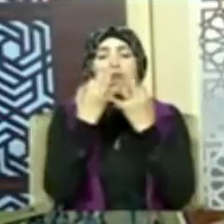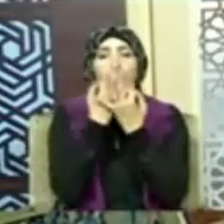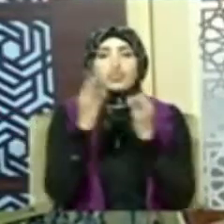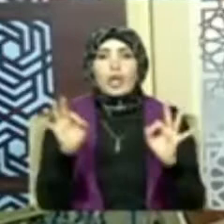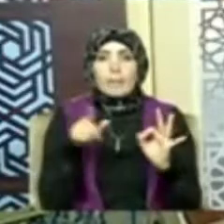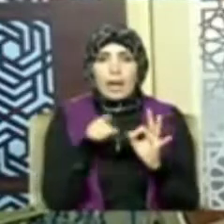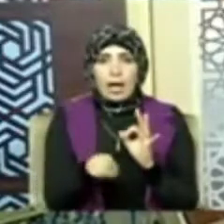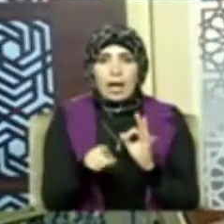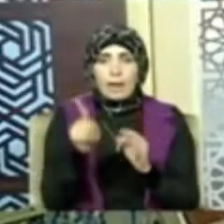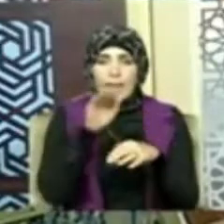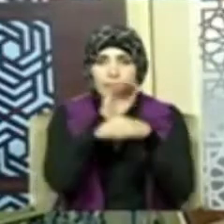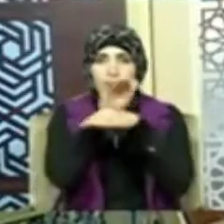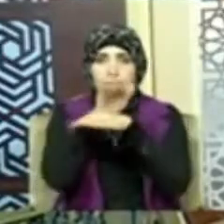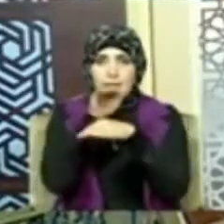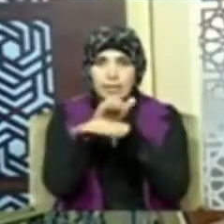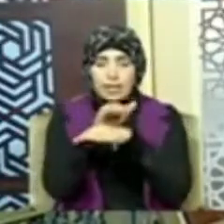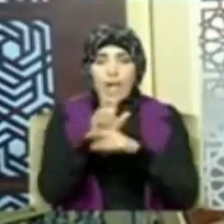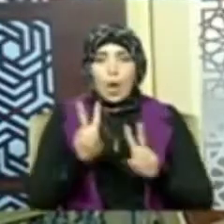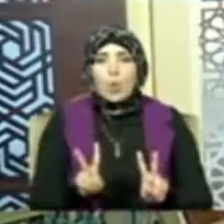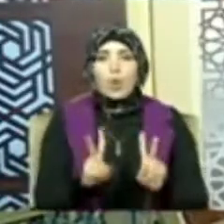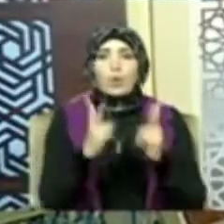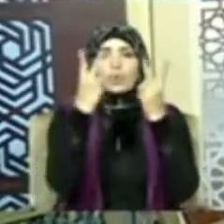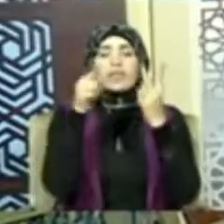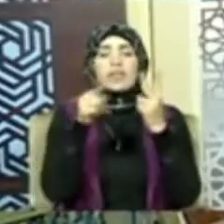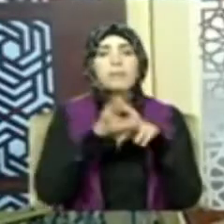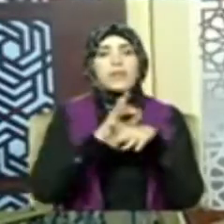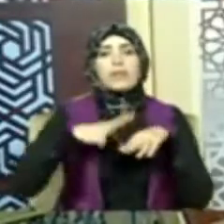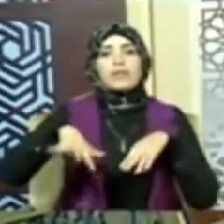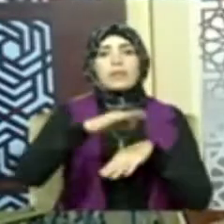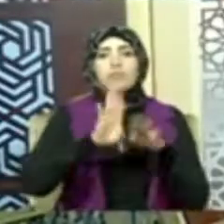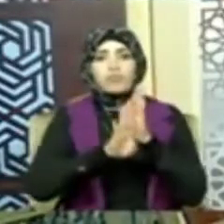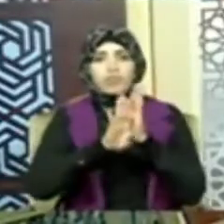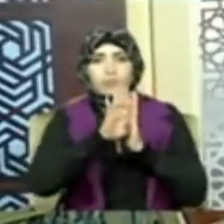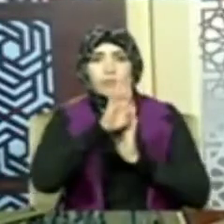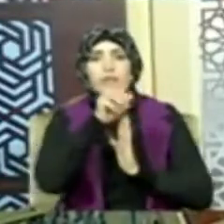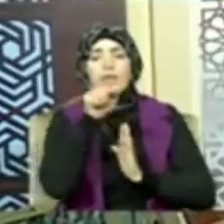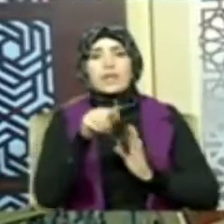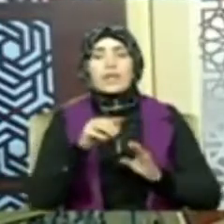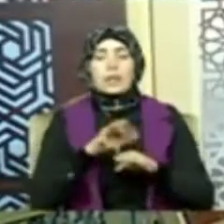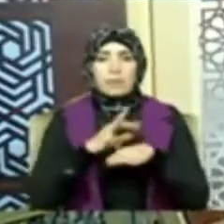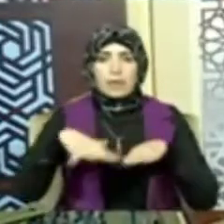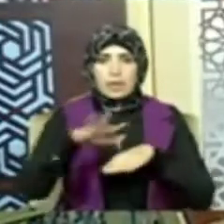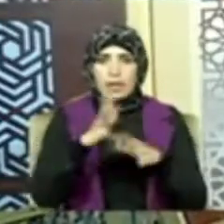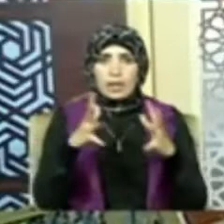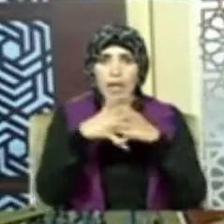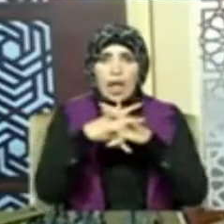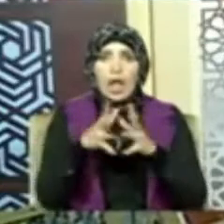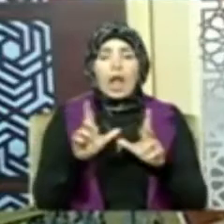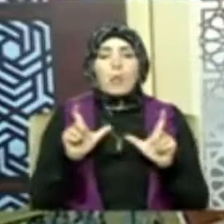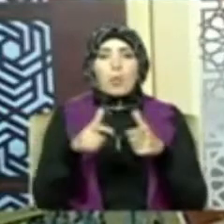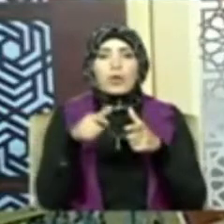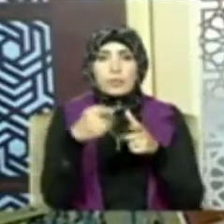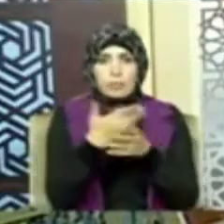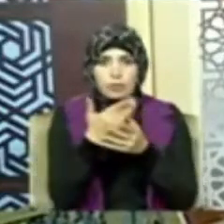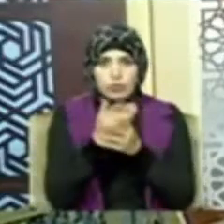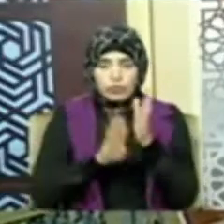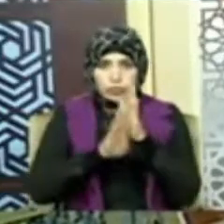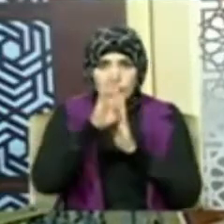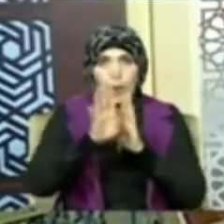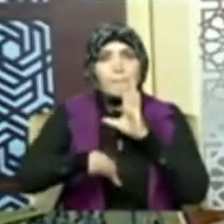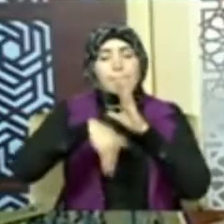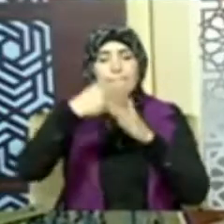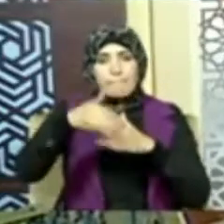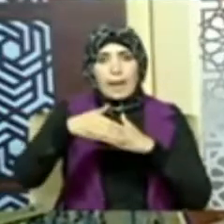بالدعوة وتنمية المجتمع وكل ما يتصل بمفهوم المسجد الجامع. ثم أنشأ سوقا،